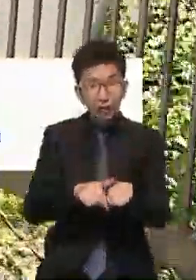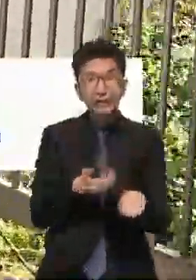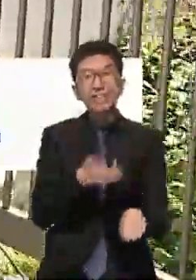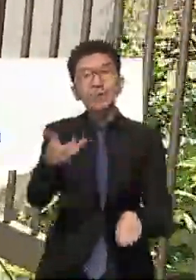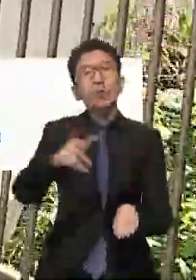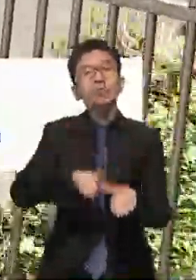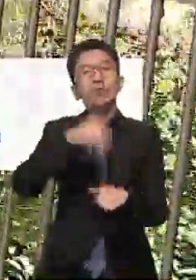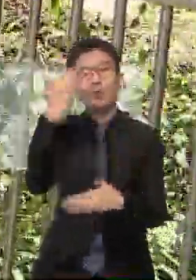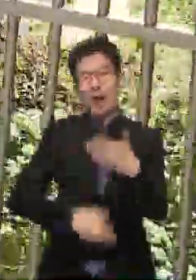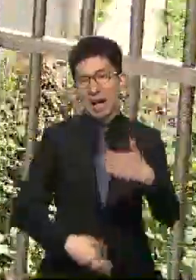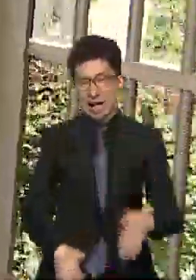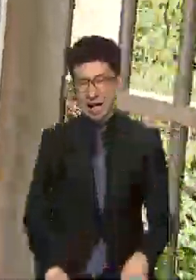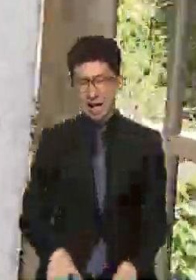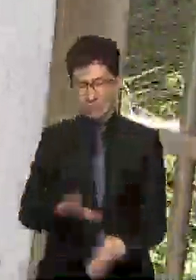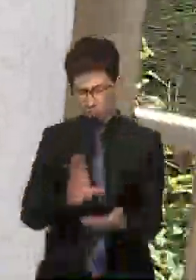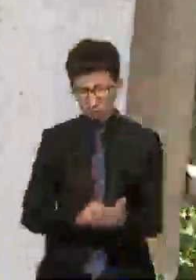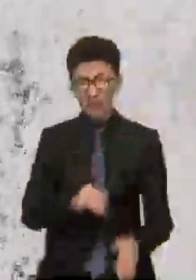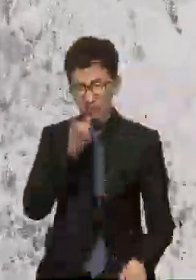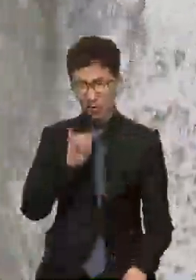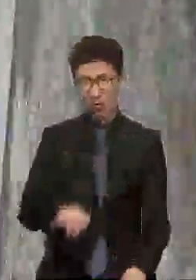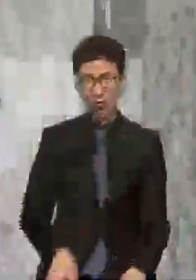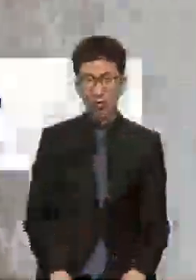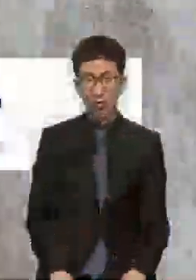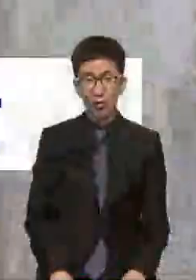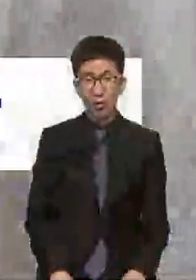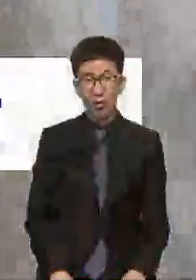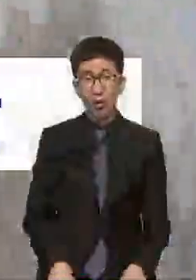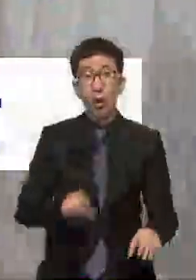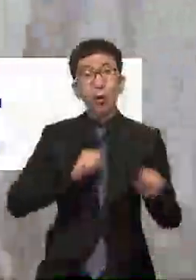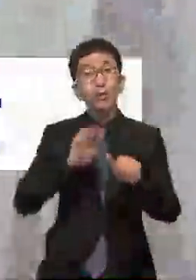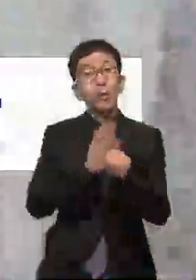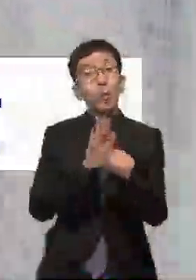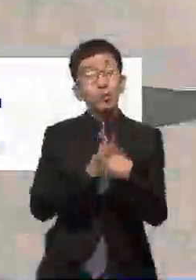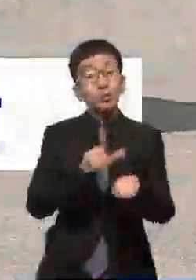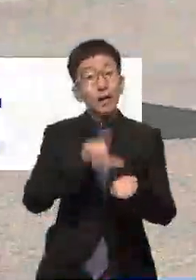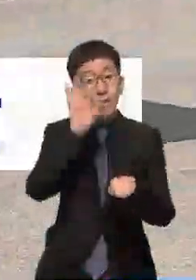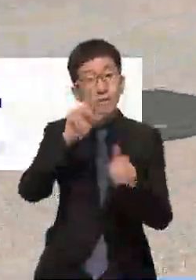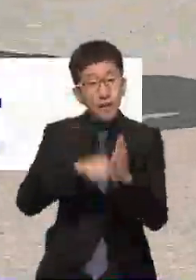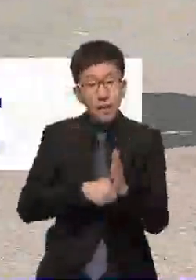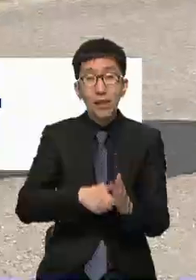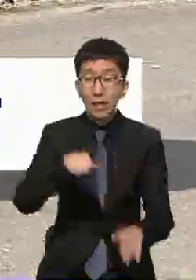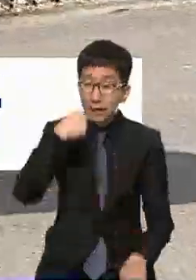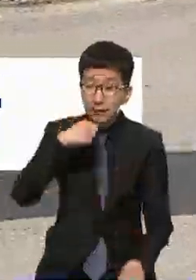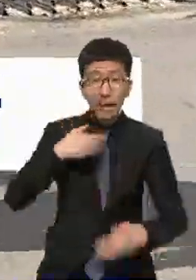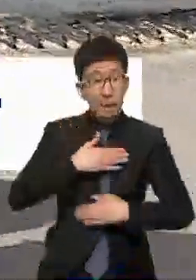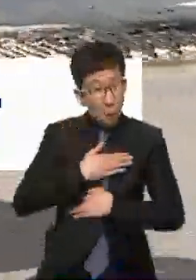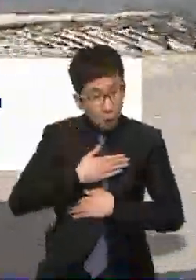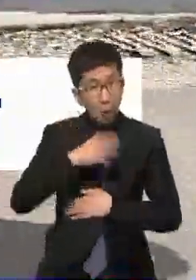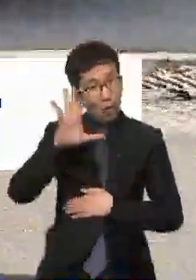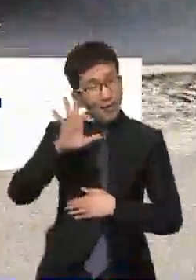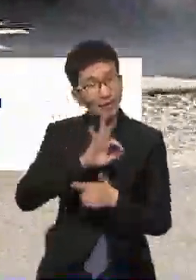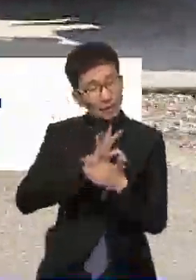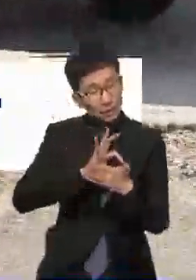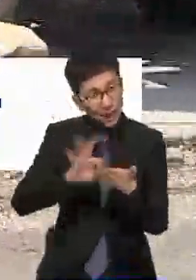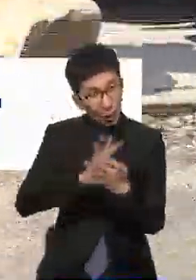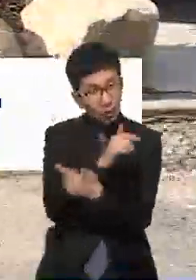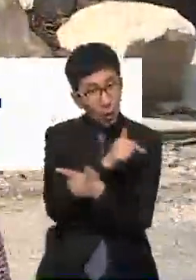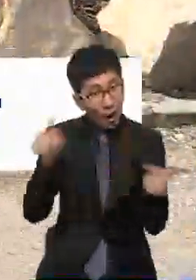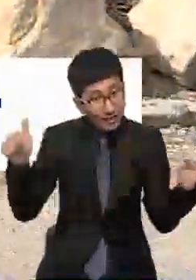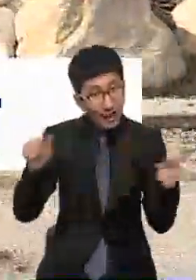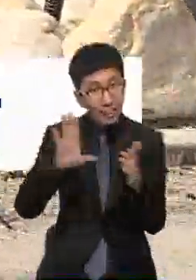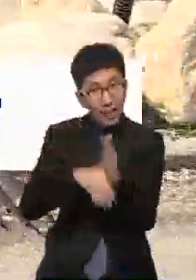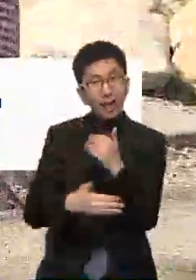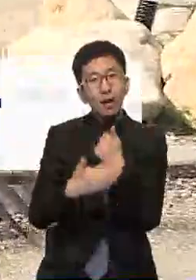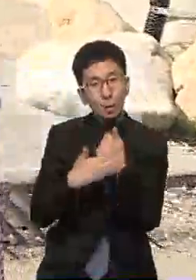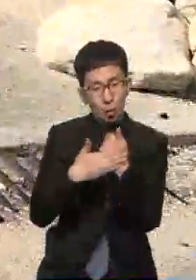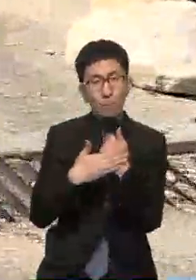차감되는 경우가 많기 때문입니다. 활동 보조 시간은 식사나 목욕, 화장실 사용 등 필수 활동에서 돌봄을